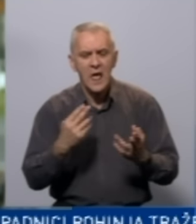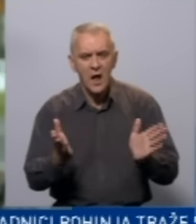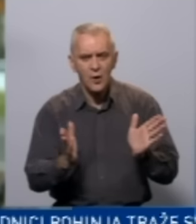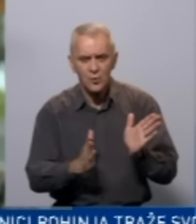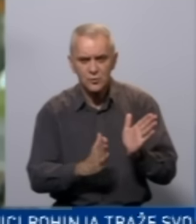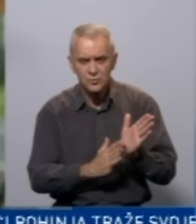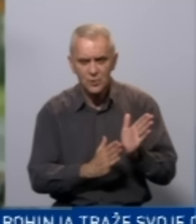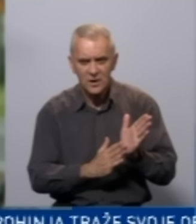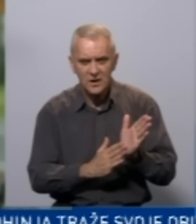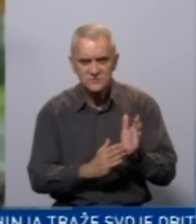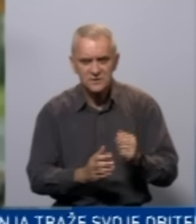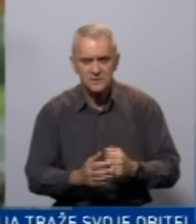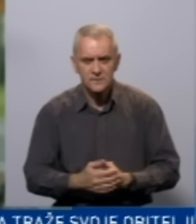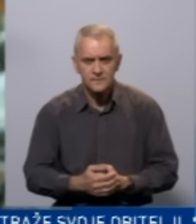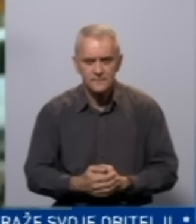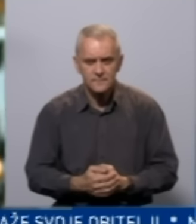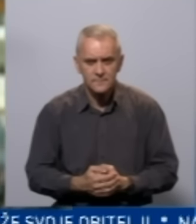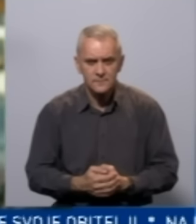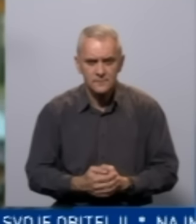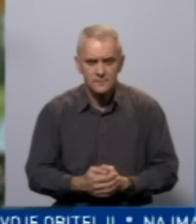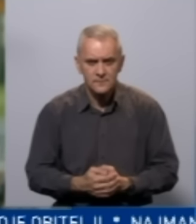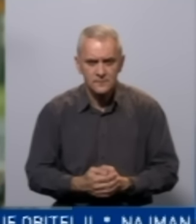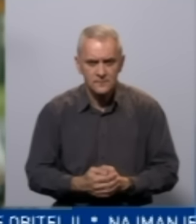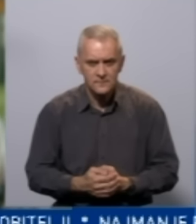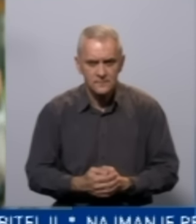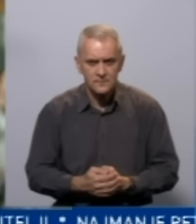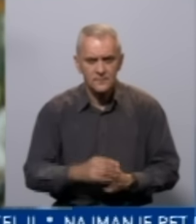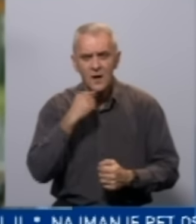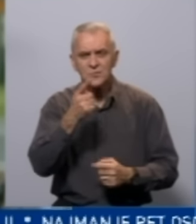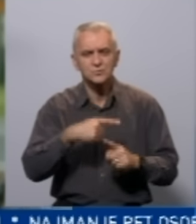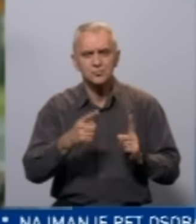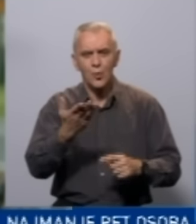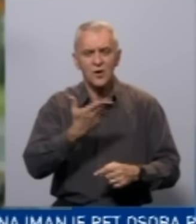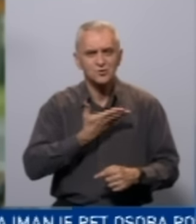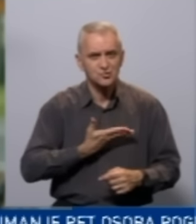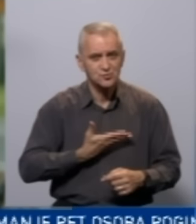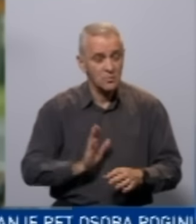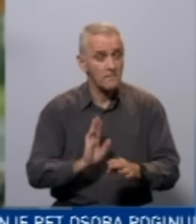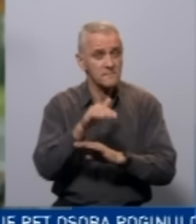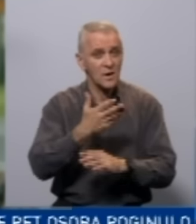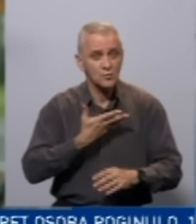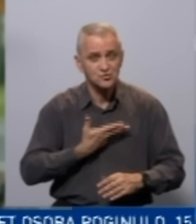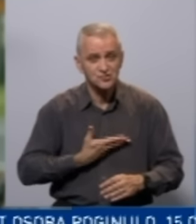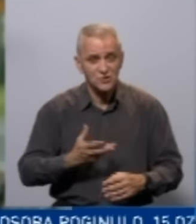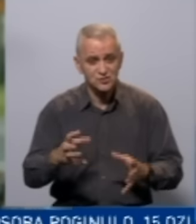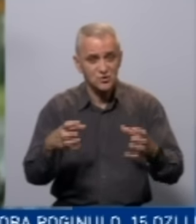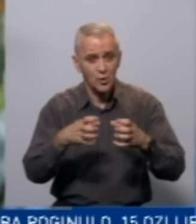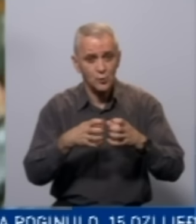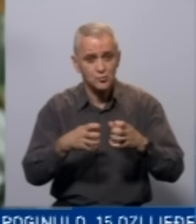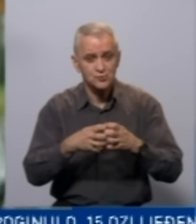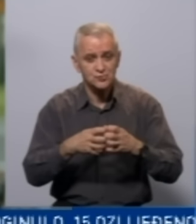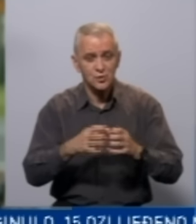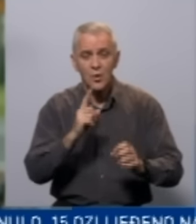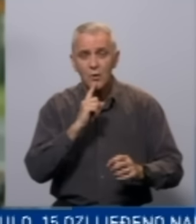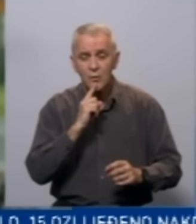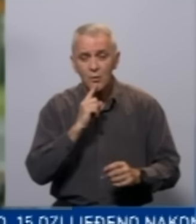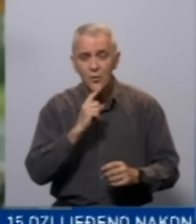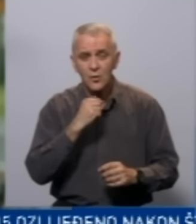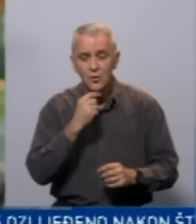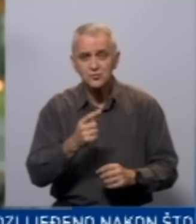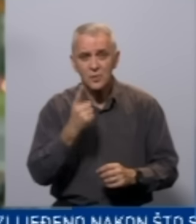protiv trojice predstavnika četničkih udruženja koje zaista pojašnjavaju kako u jednom